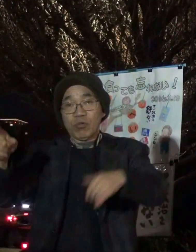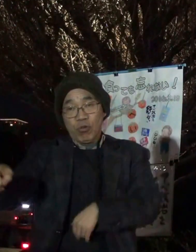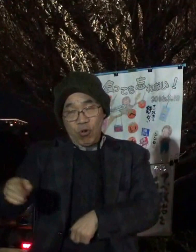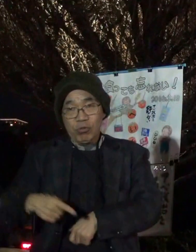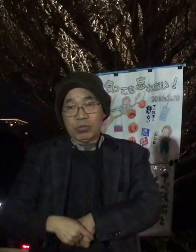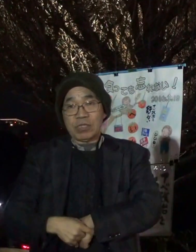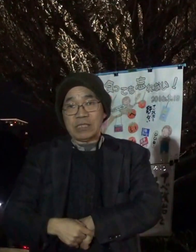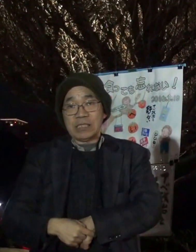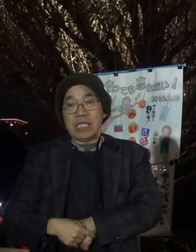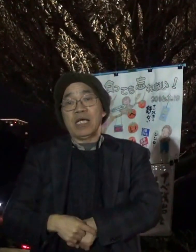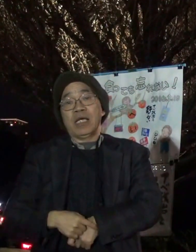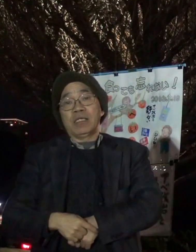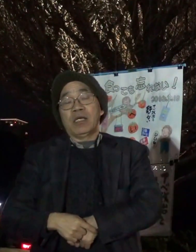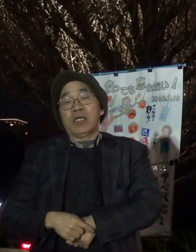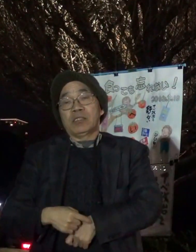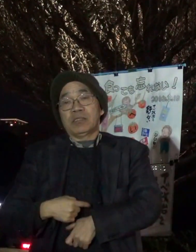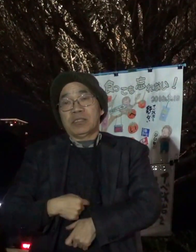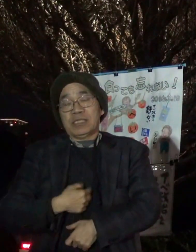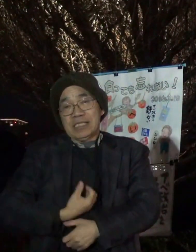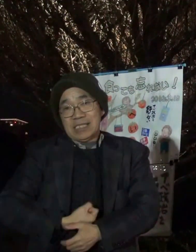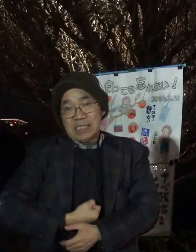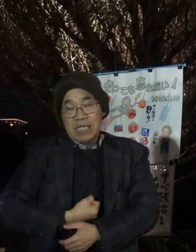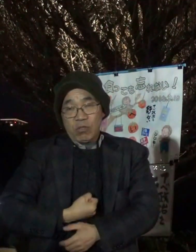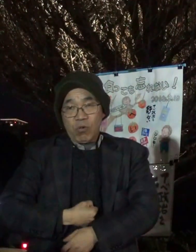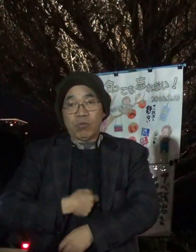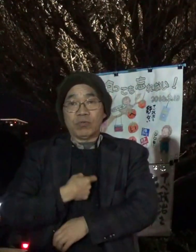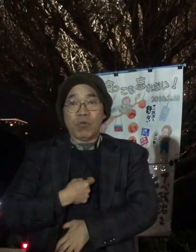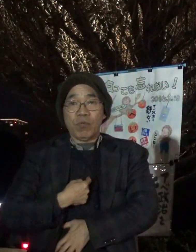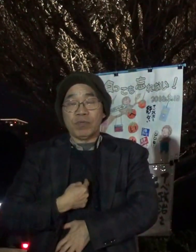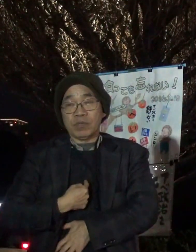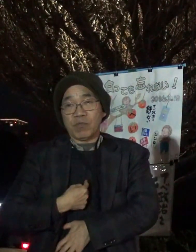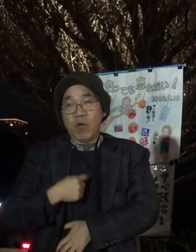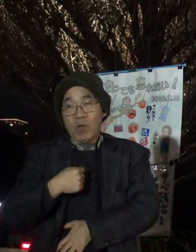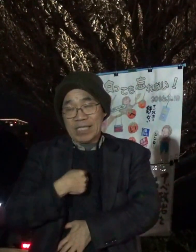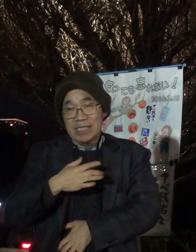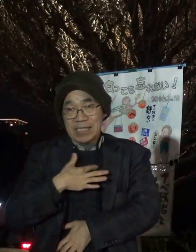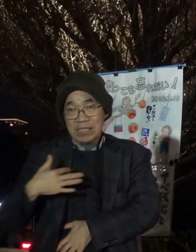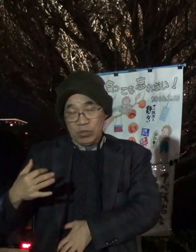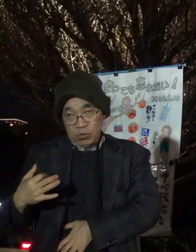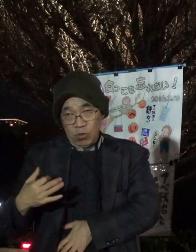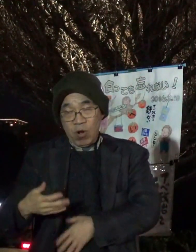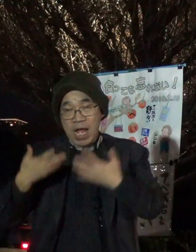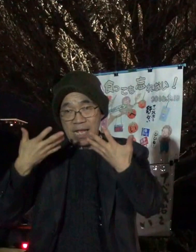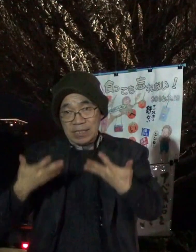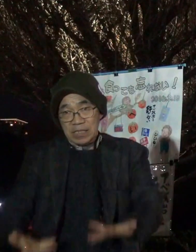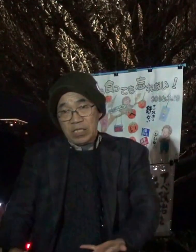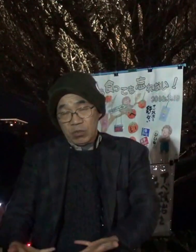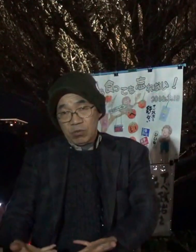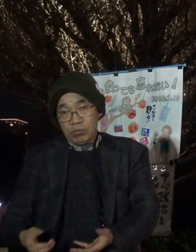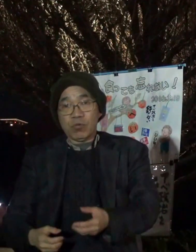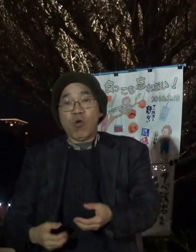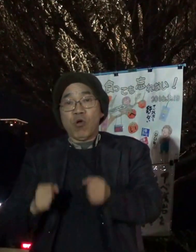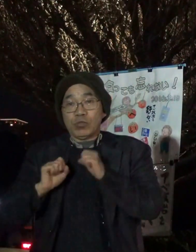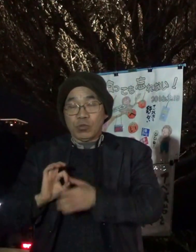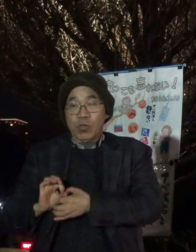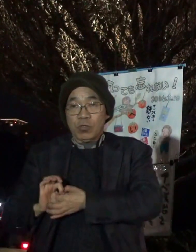信念を信じて、私たちの安全と存続を守ることを決めました。